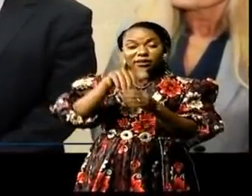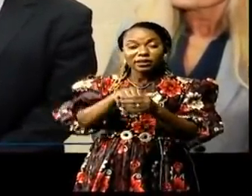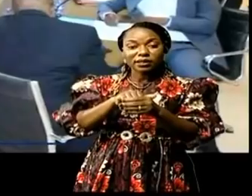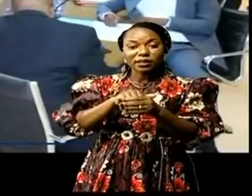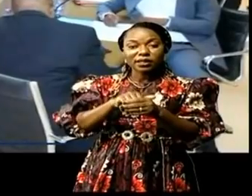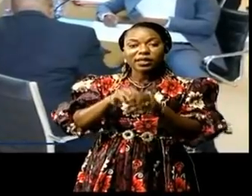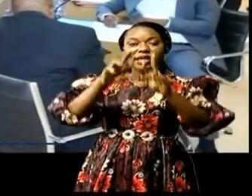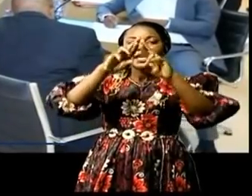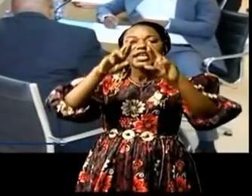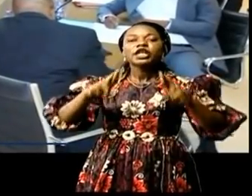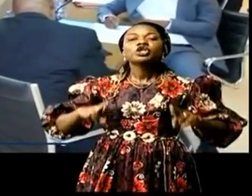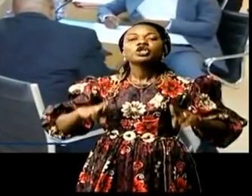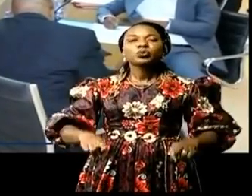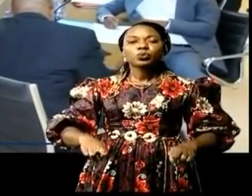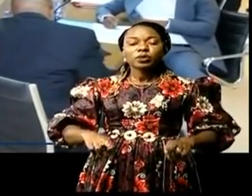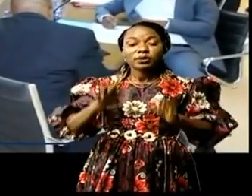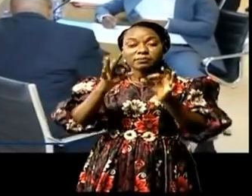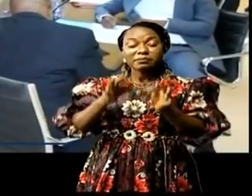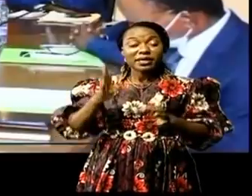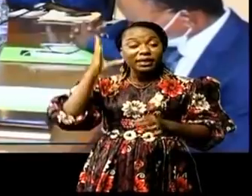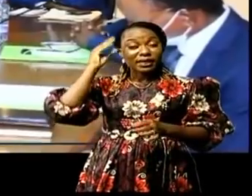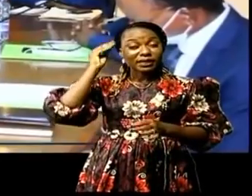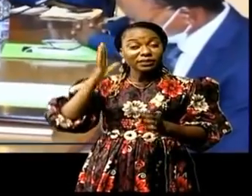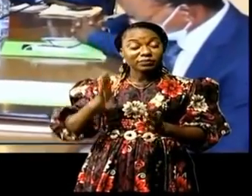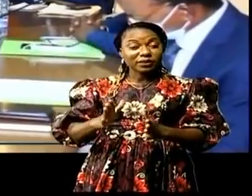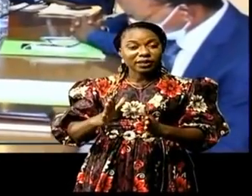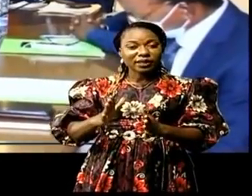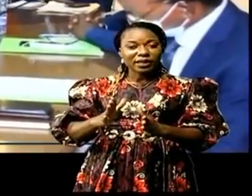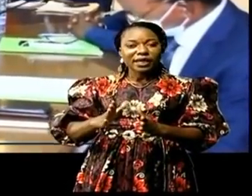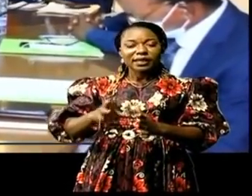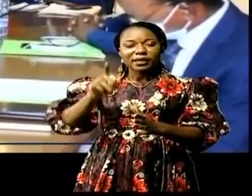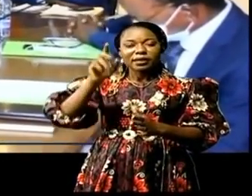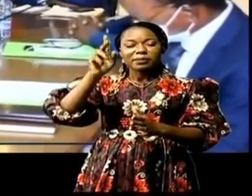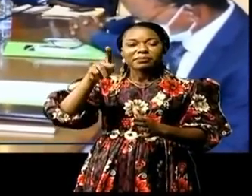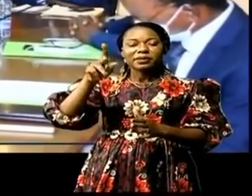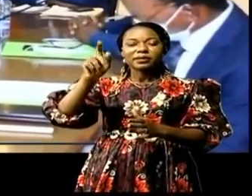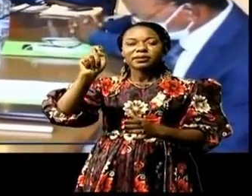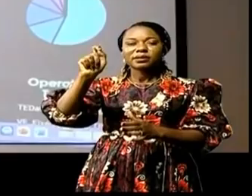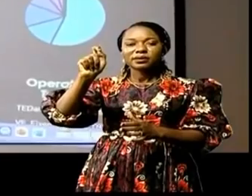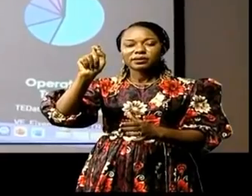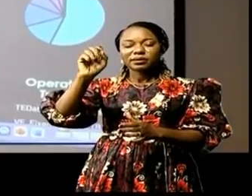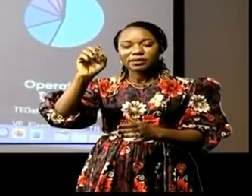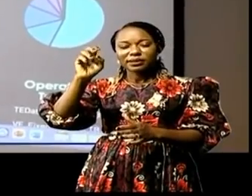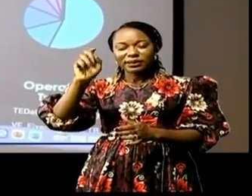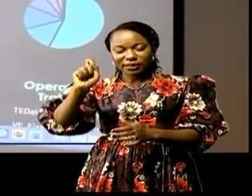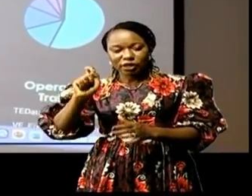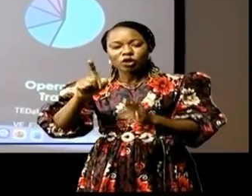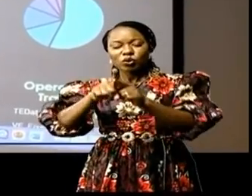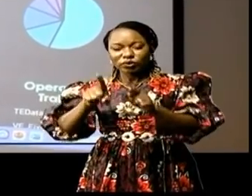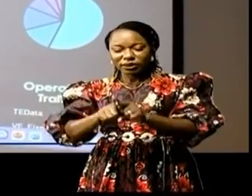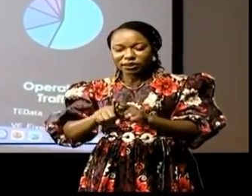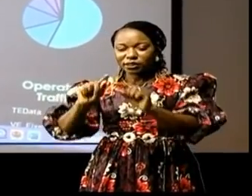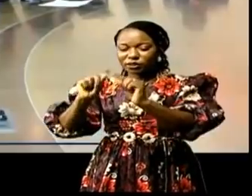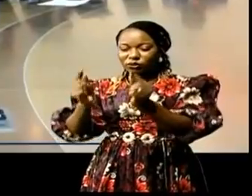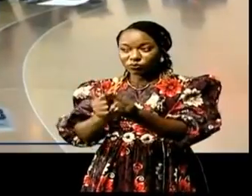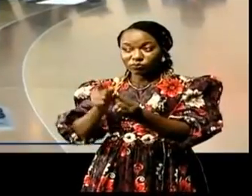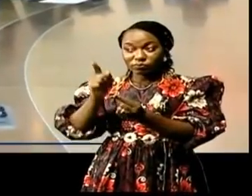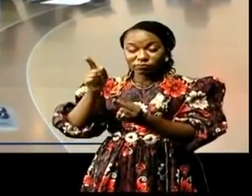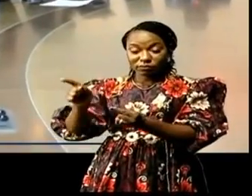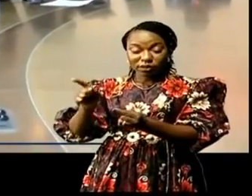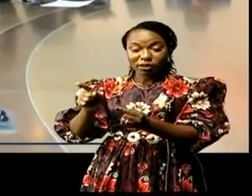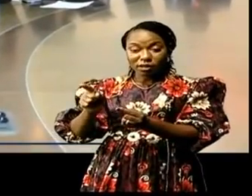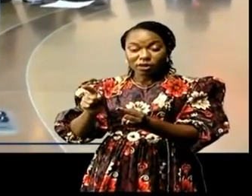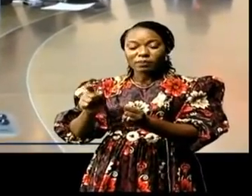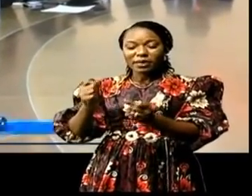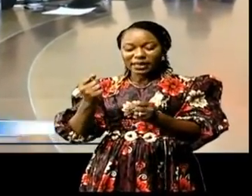réseau. Bien avant cela, les experts du ministère des PTNTIC, ceux du Renatelsat et la délégation du groupe Humber ont eu